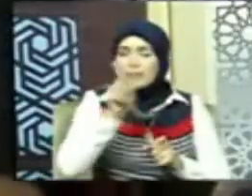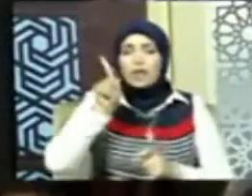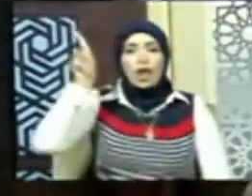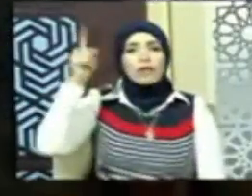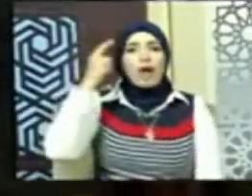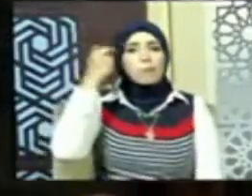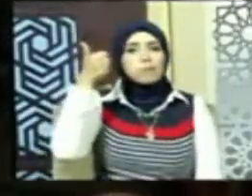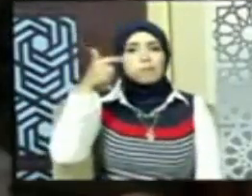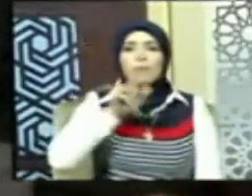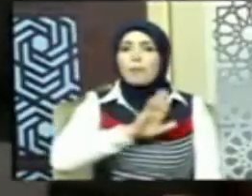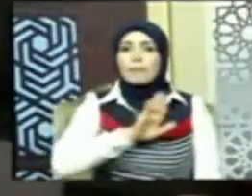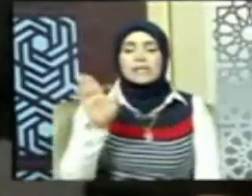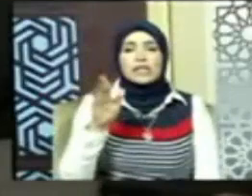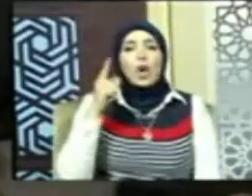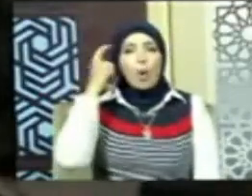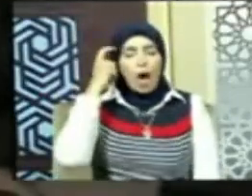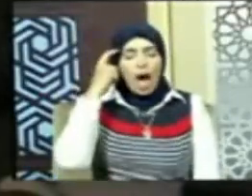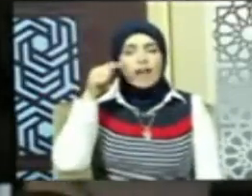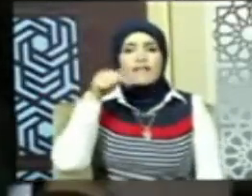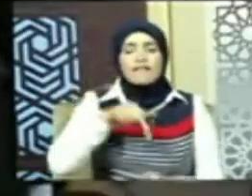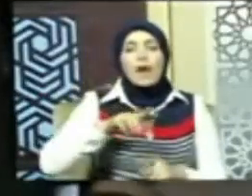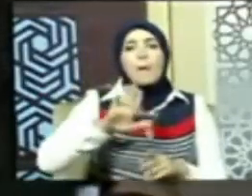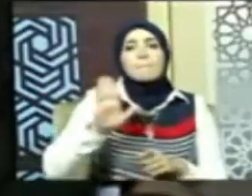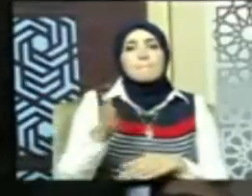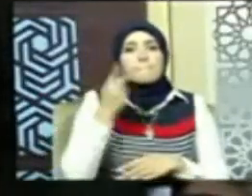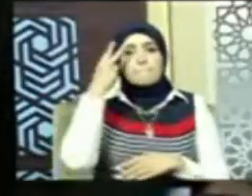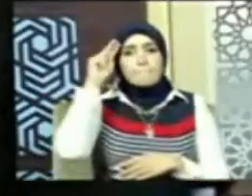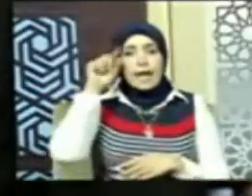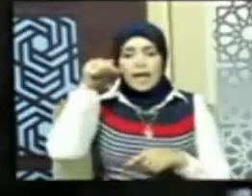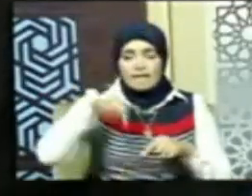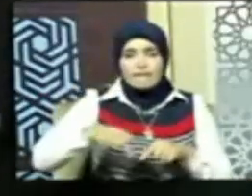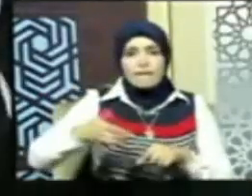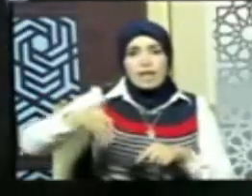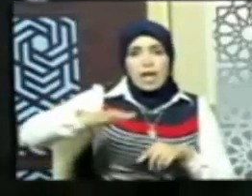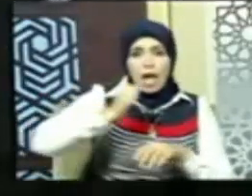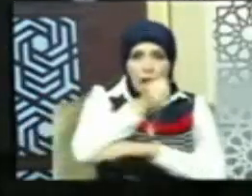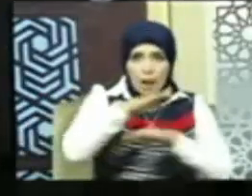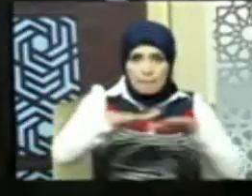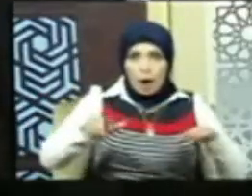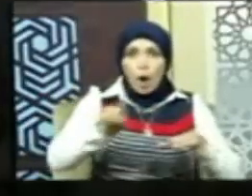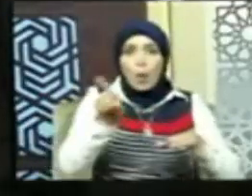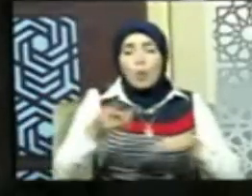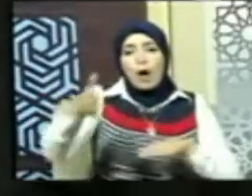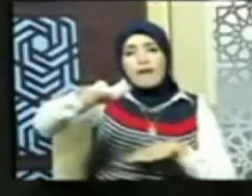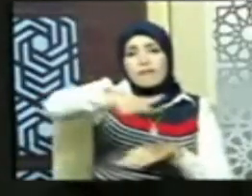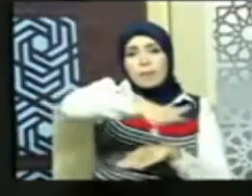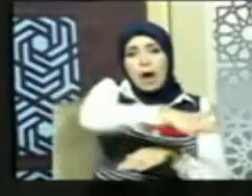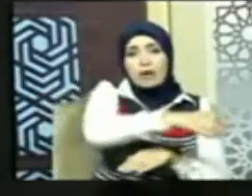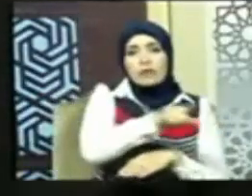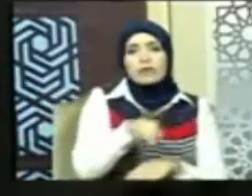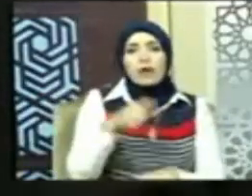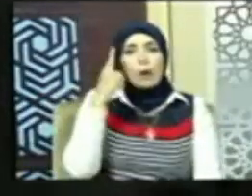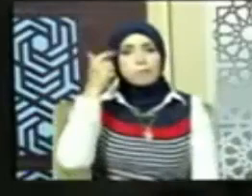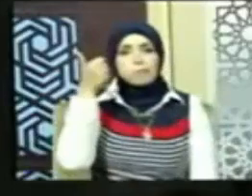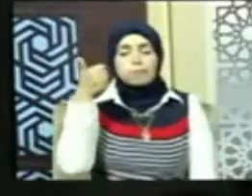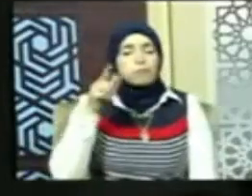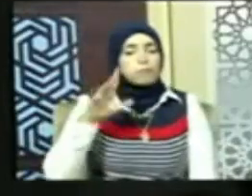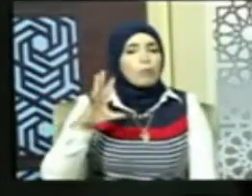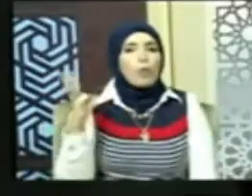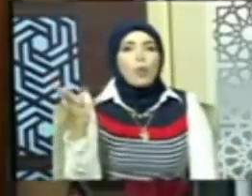ويعلم ما في البر والبحر، أي يعلم ما في البر